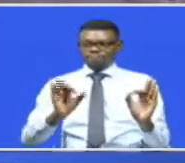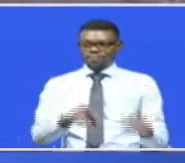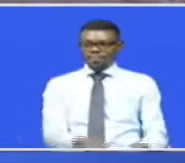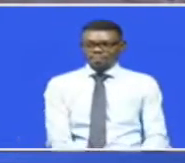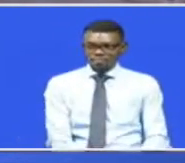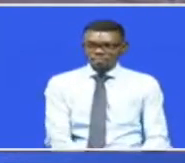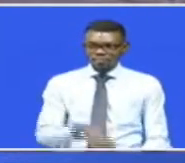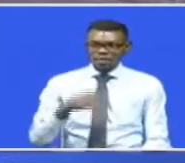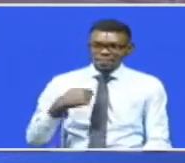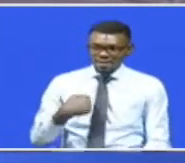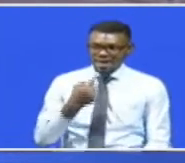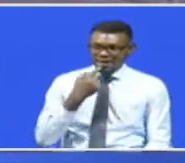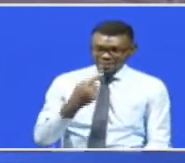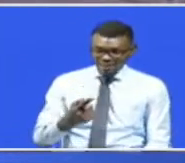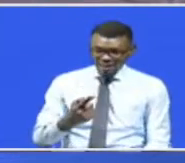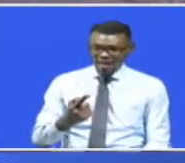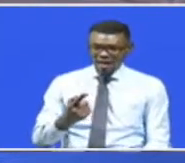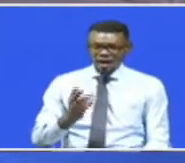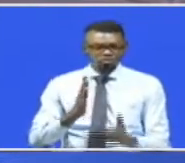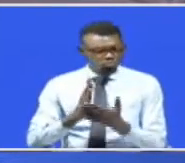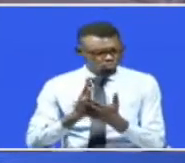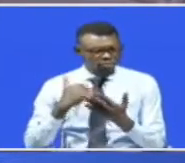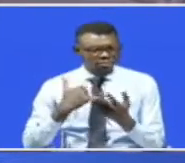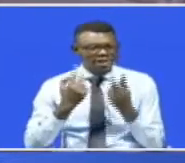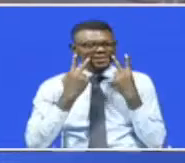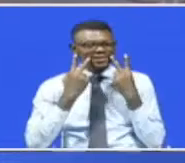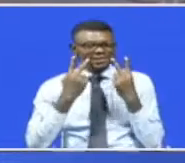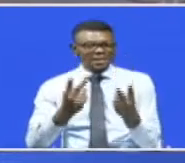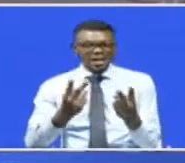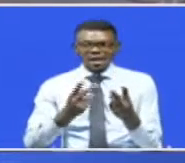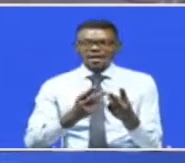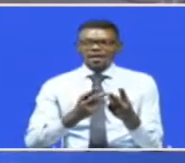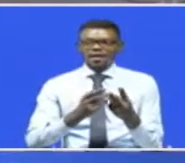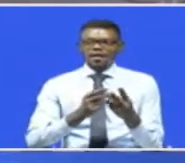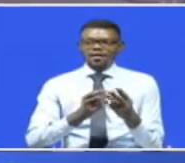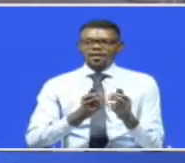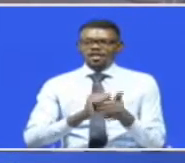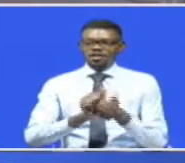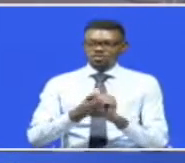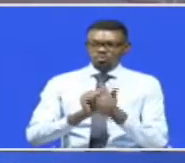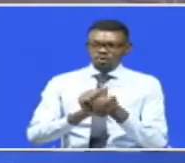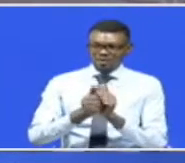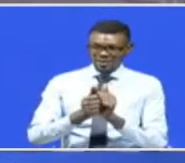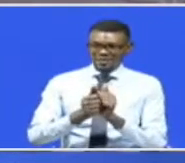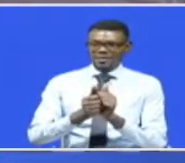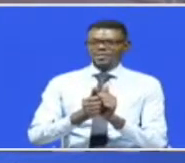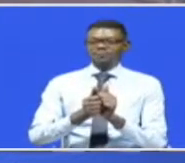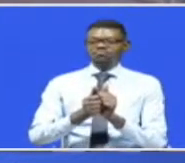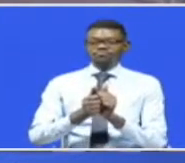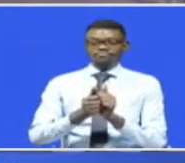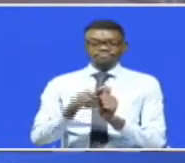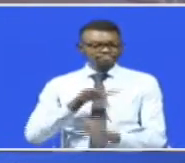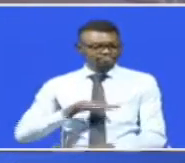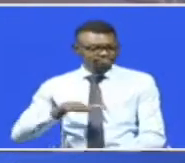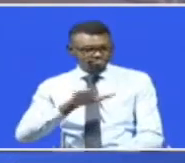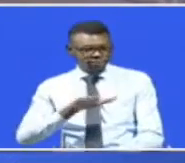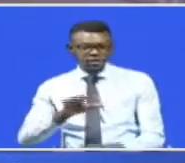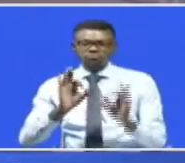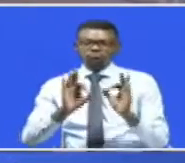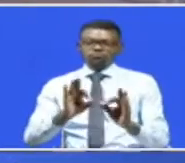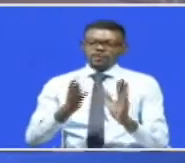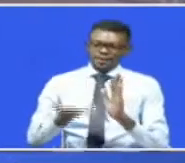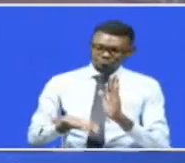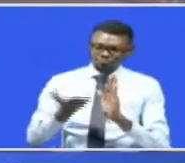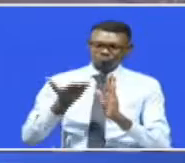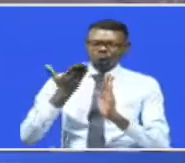I can just say that I can see the sport of IRPA will grow from one strength